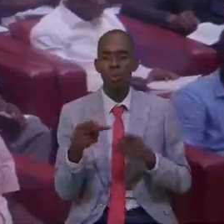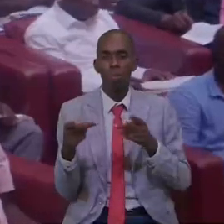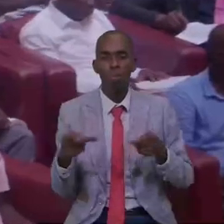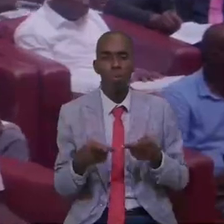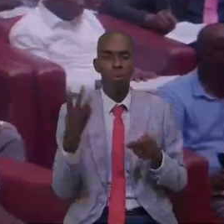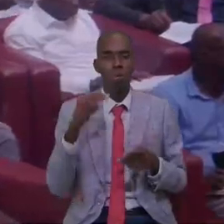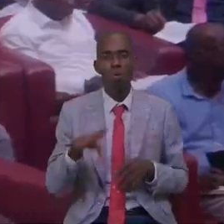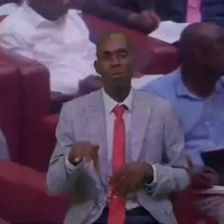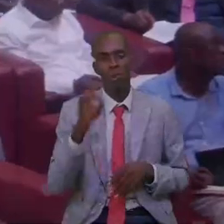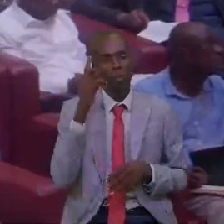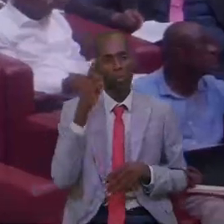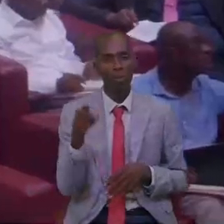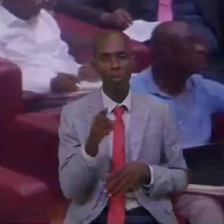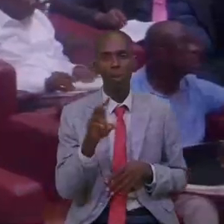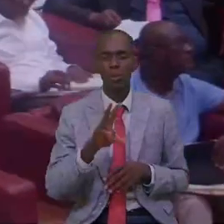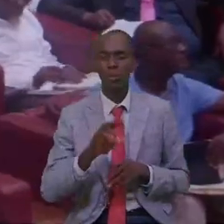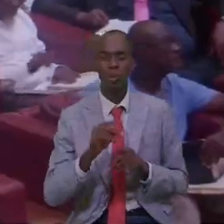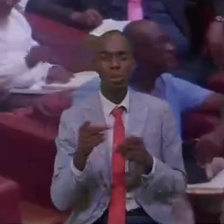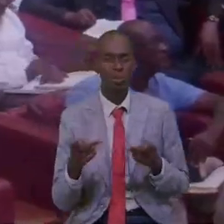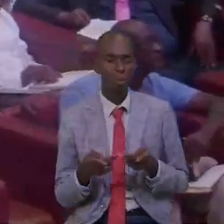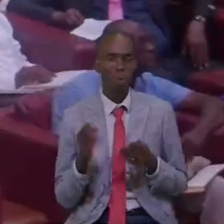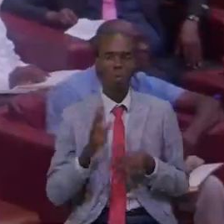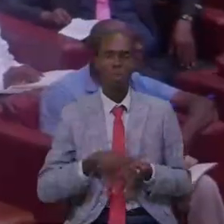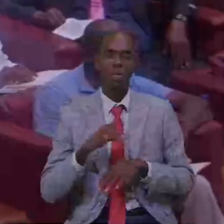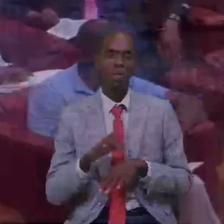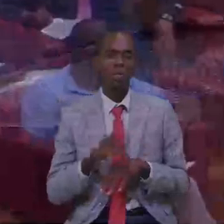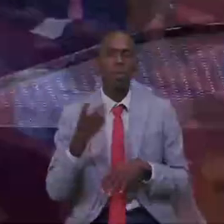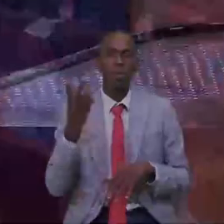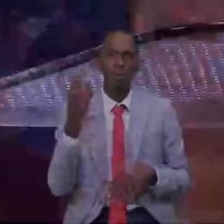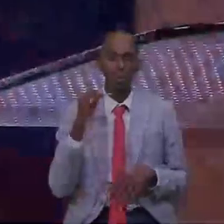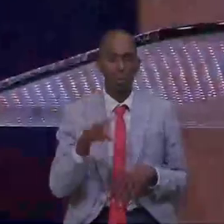retrouvée. Aucune place sur terre